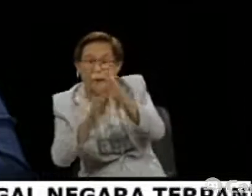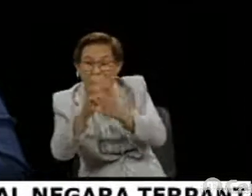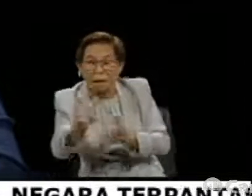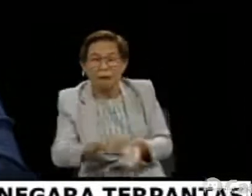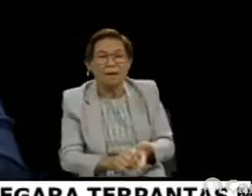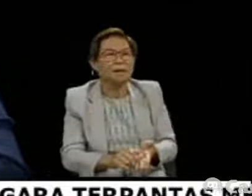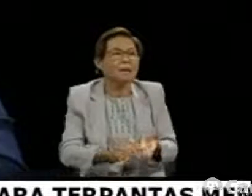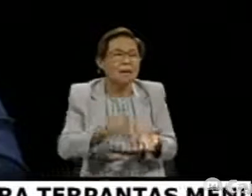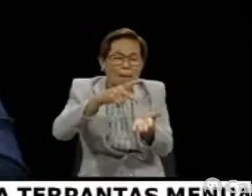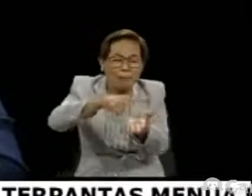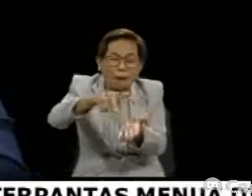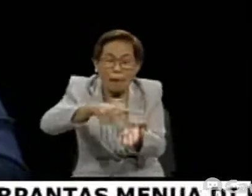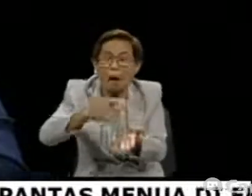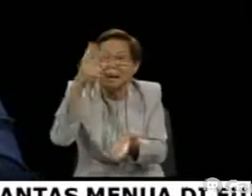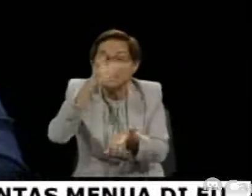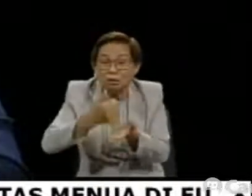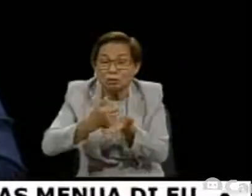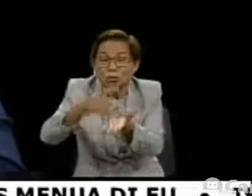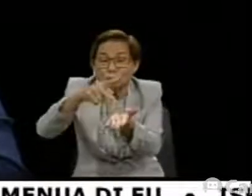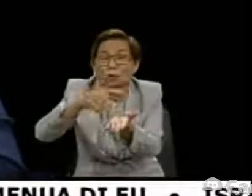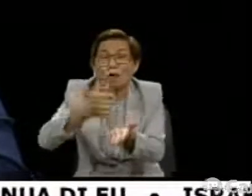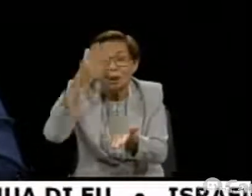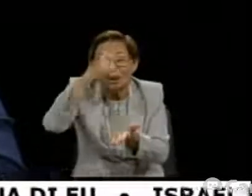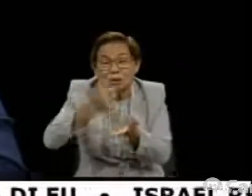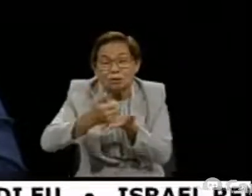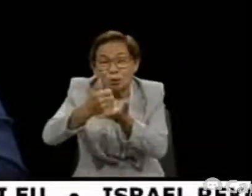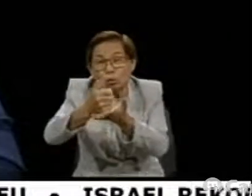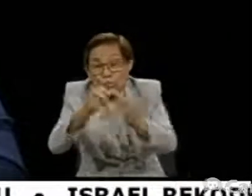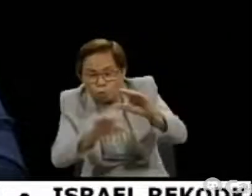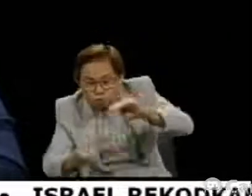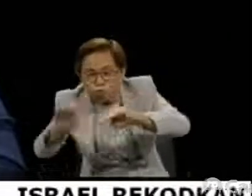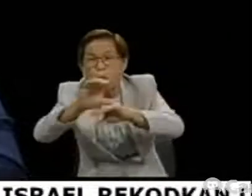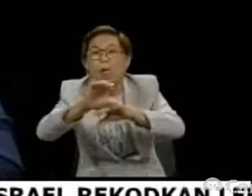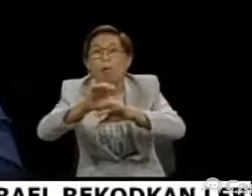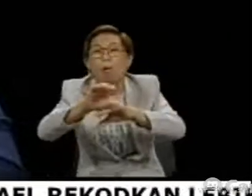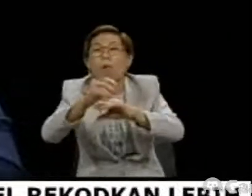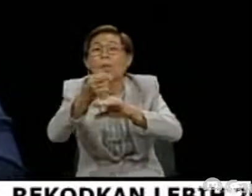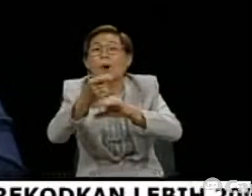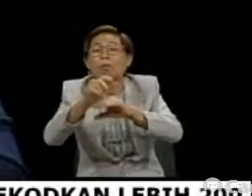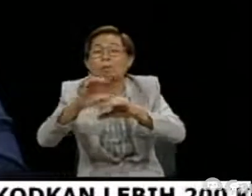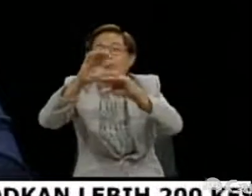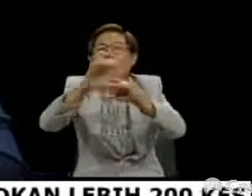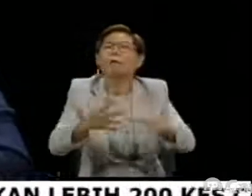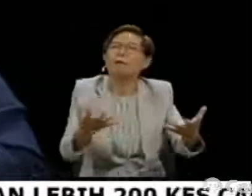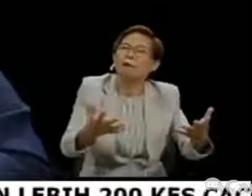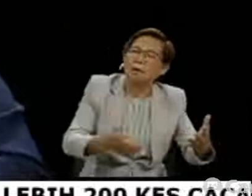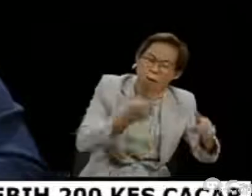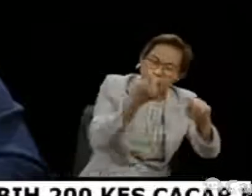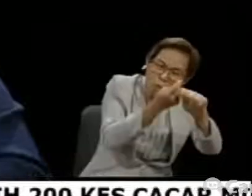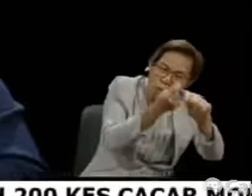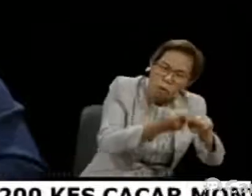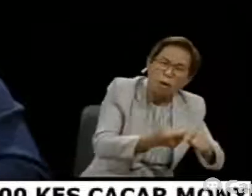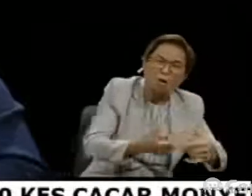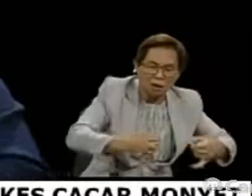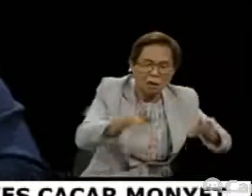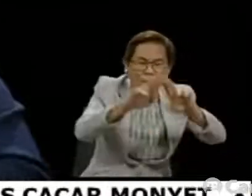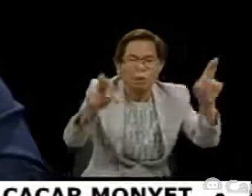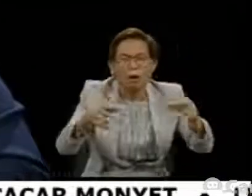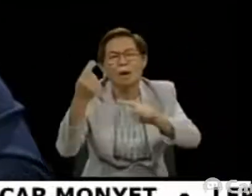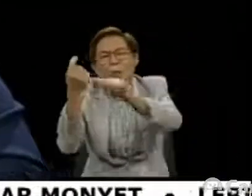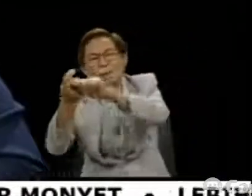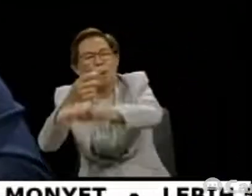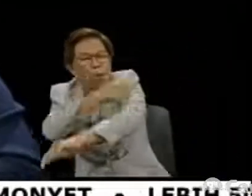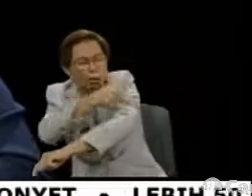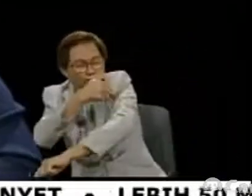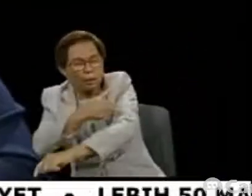la76938 Deputi membutuhkan pembiayaan pembangunan dimulai bangunan enggak membina sekolah Jalan Raya Hospital datanya coba itu